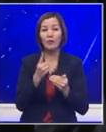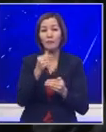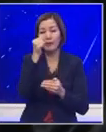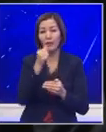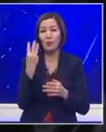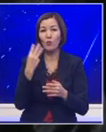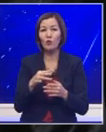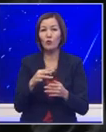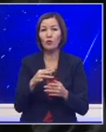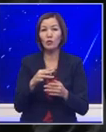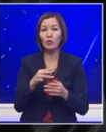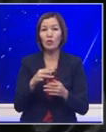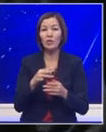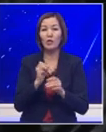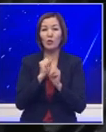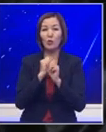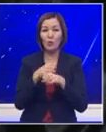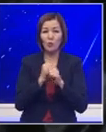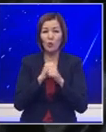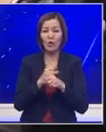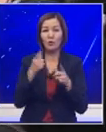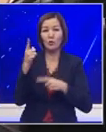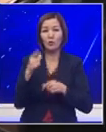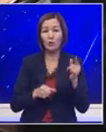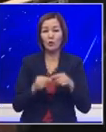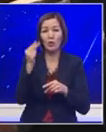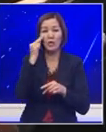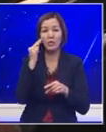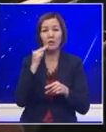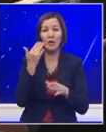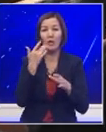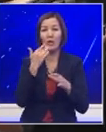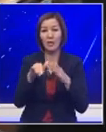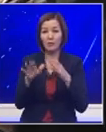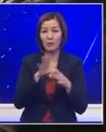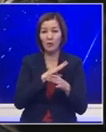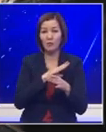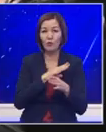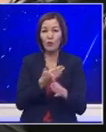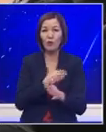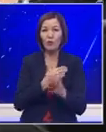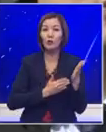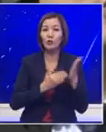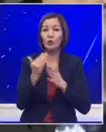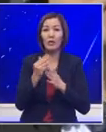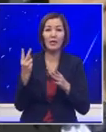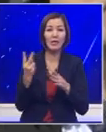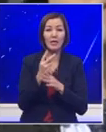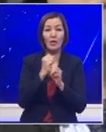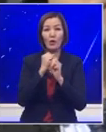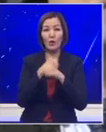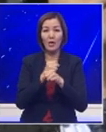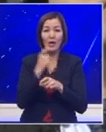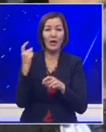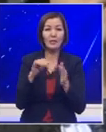тонна құрғатылған түйе сүтін Қытай нарығына экспорттап отыр. Сұраныс жетерлік. Сондықтан Алматы облысында қос өркештілер